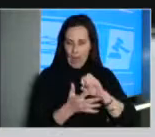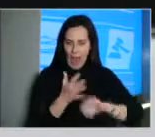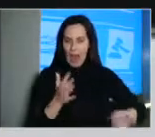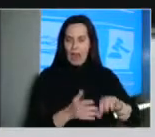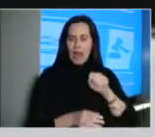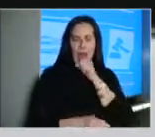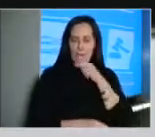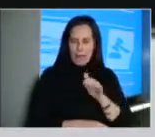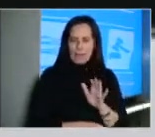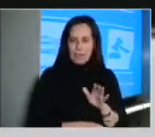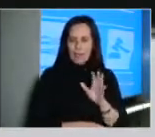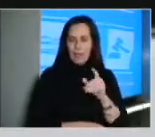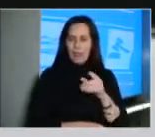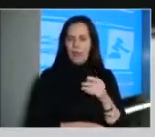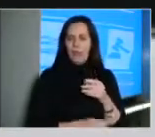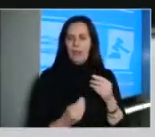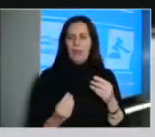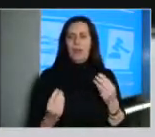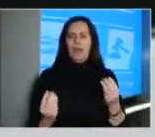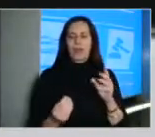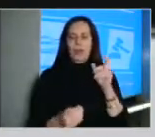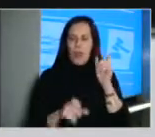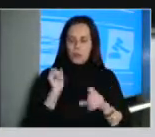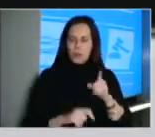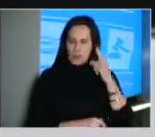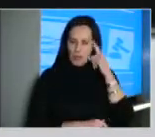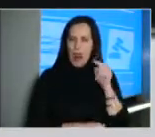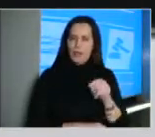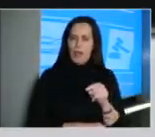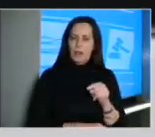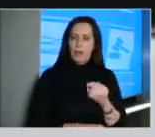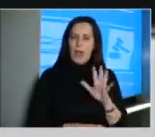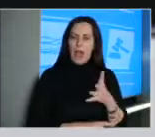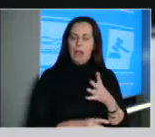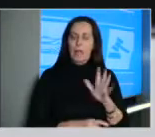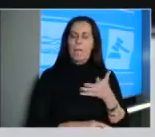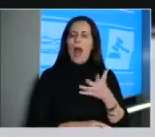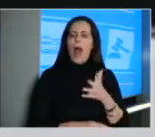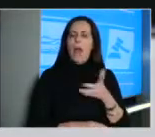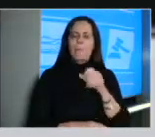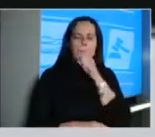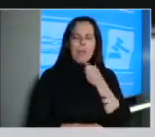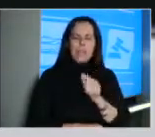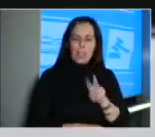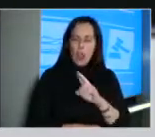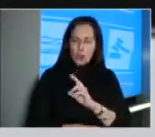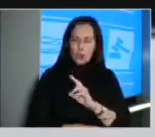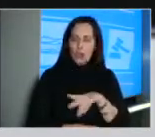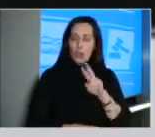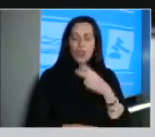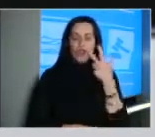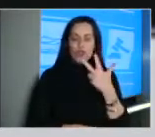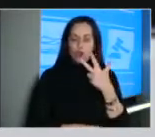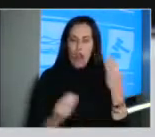נדבר באמת איך, אני חושב שדבר ראשון שהמאזינים צריכים לדעת הוא איך מורכבת, מה התמונה של הפנסיות. אז יש כאן